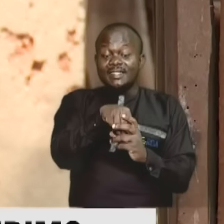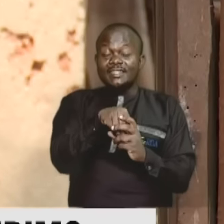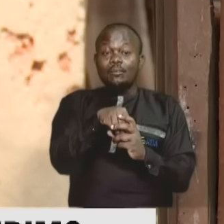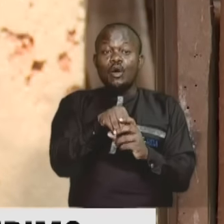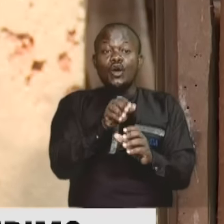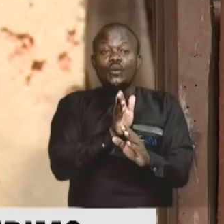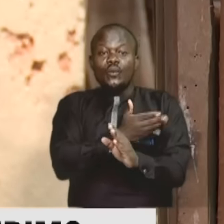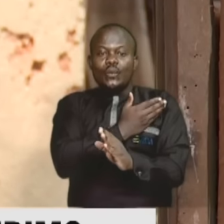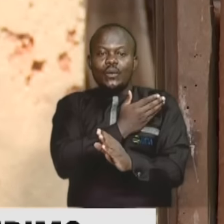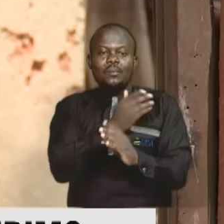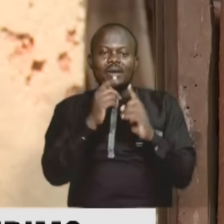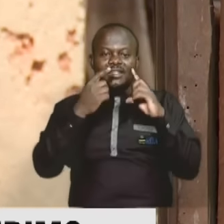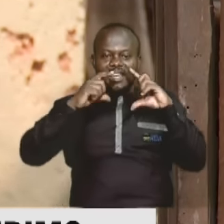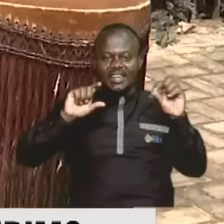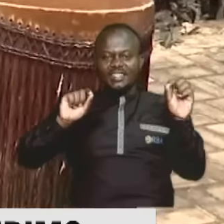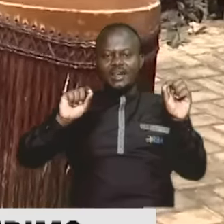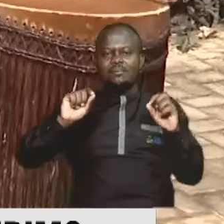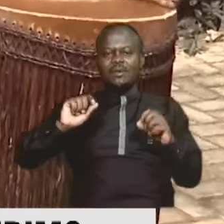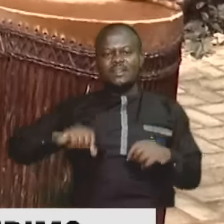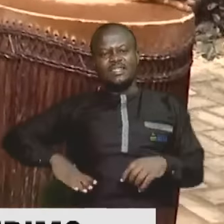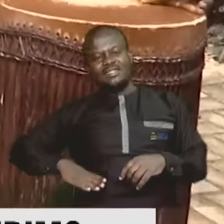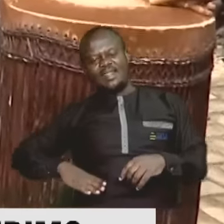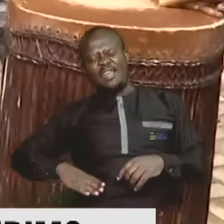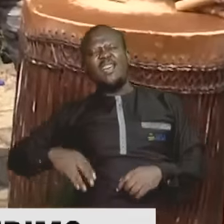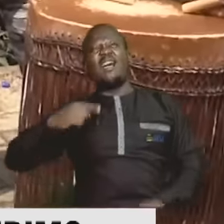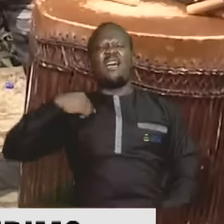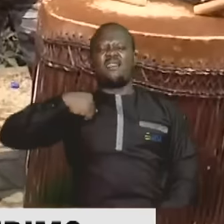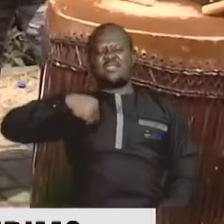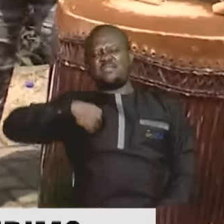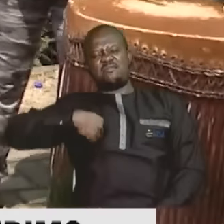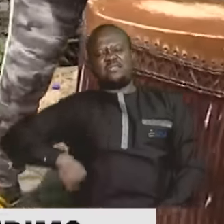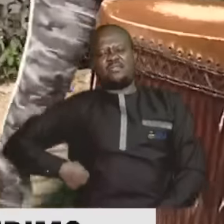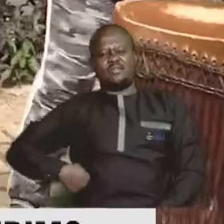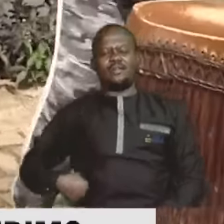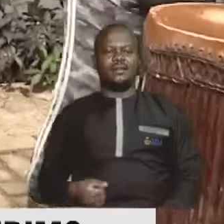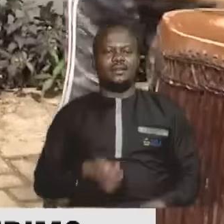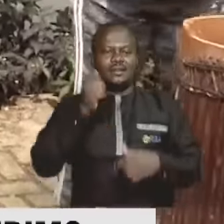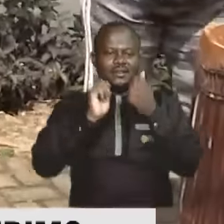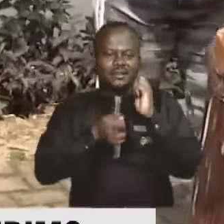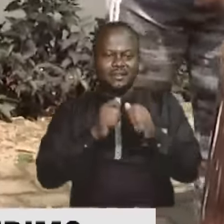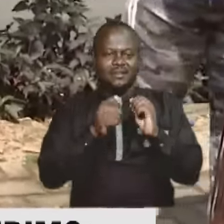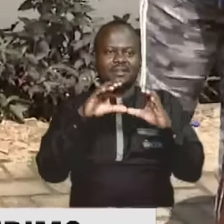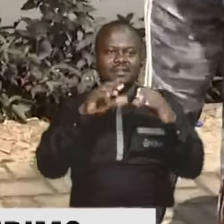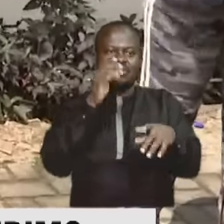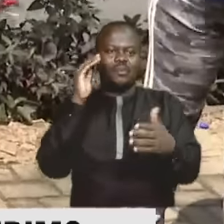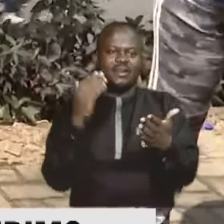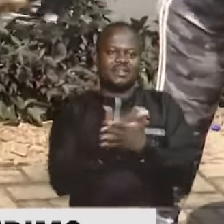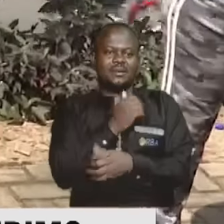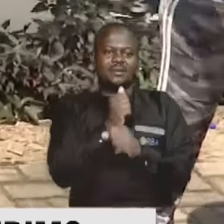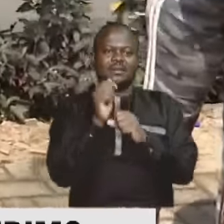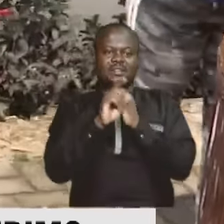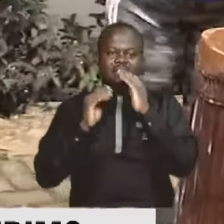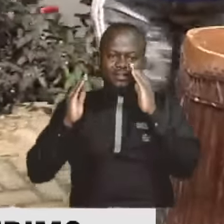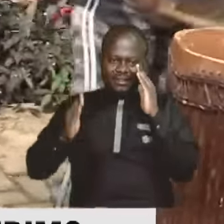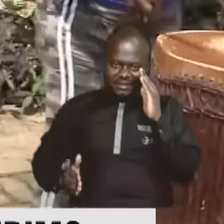gukuramo rya jambo ry'ubushegabo. Abagore bibumbiye mu itsinda ry'abakaraza Ingoma Nshya bakorera mu karere ka Huye